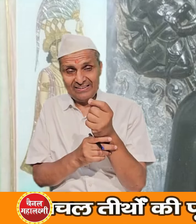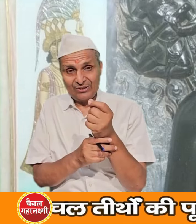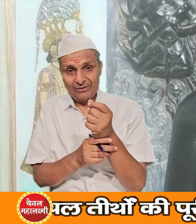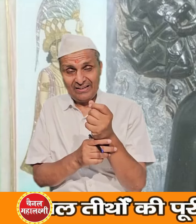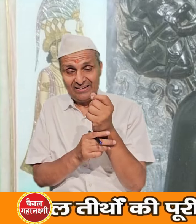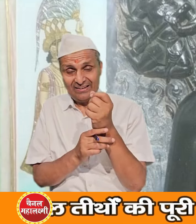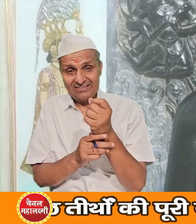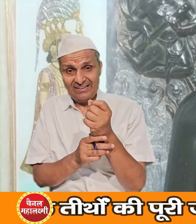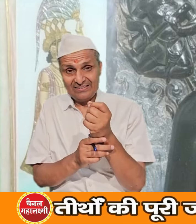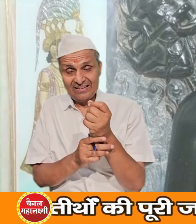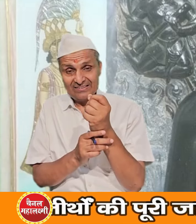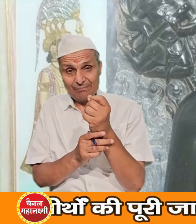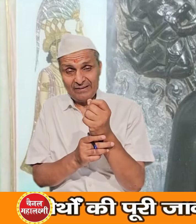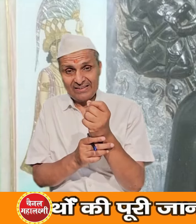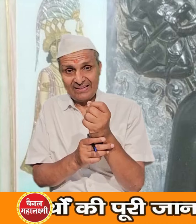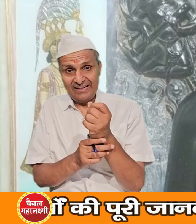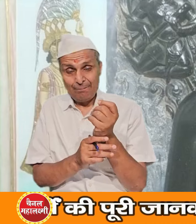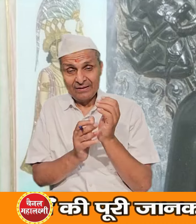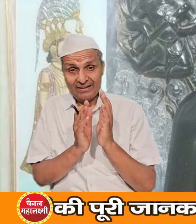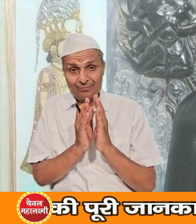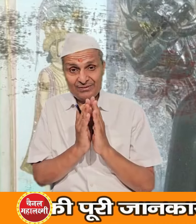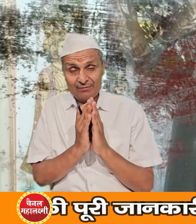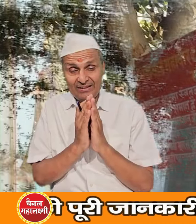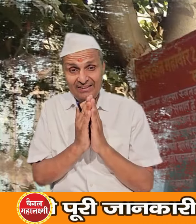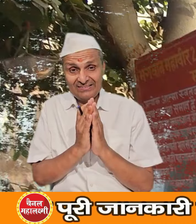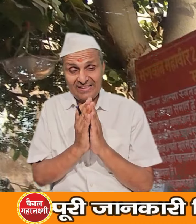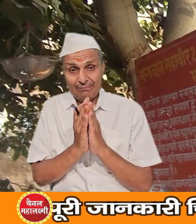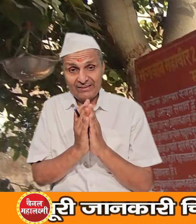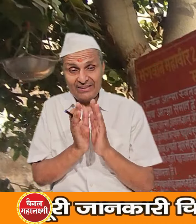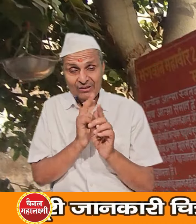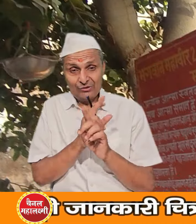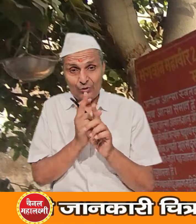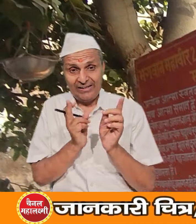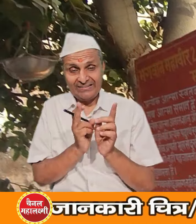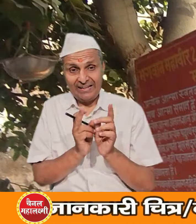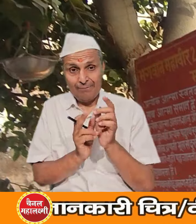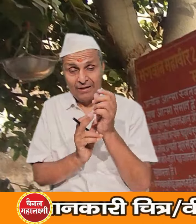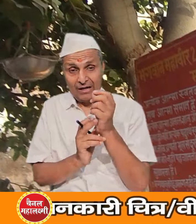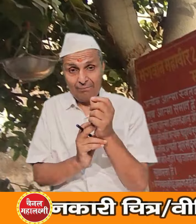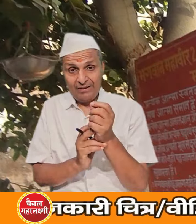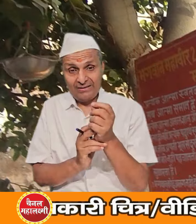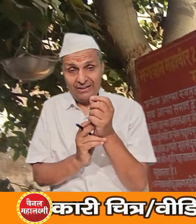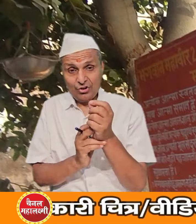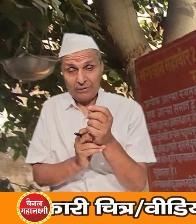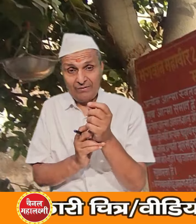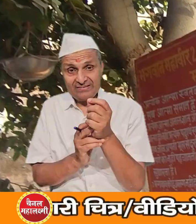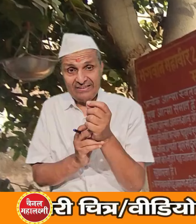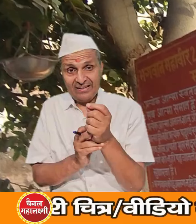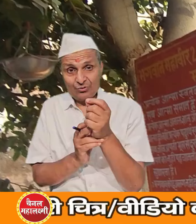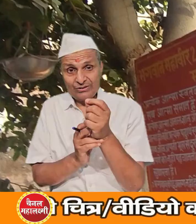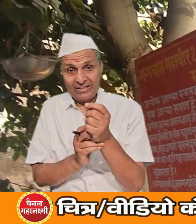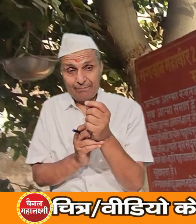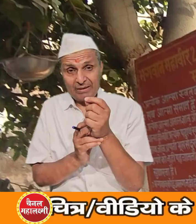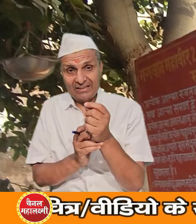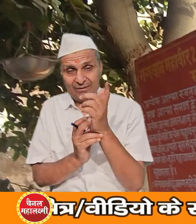जगाने की जरूरत है इसलिए आज सबके साथ आए हैं कि कम से कम इस तरह की बातें दोहराई ना जाए अपने तीर्थों पर वैसे ही